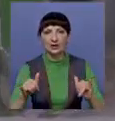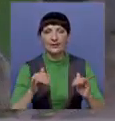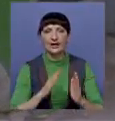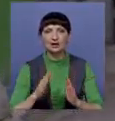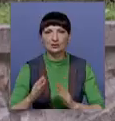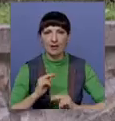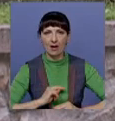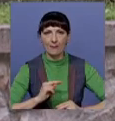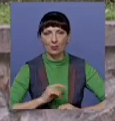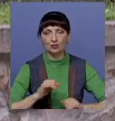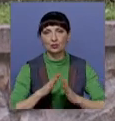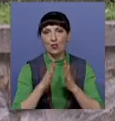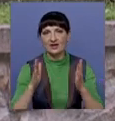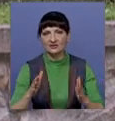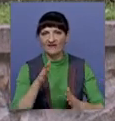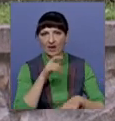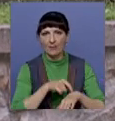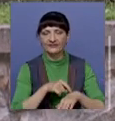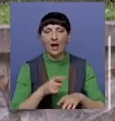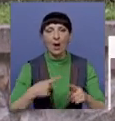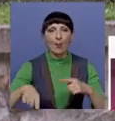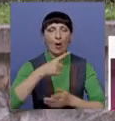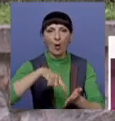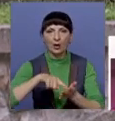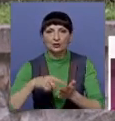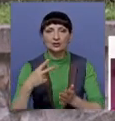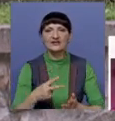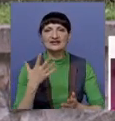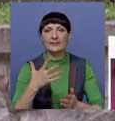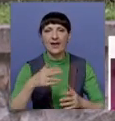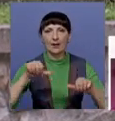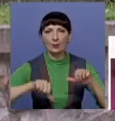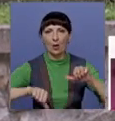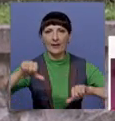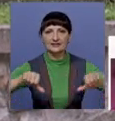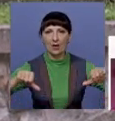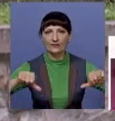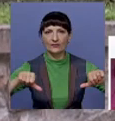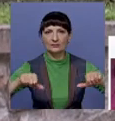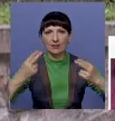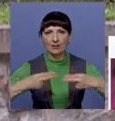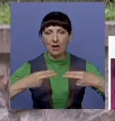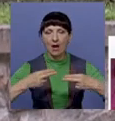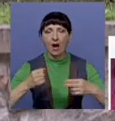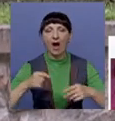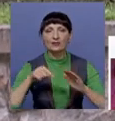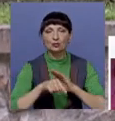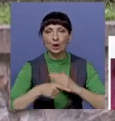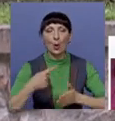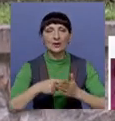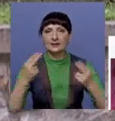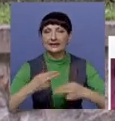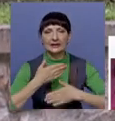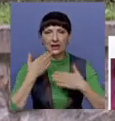режима работы. По периметру города действует 25 блокпостов, еще не снято, а внутри города все посты сняты. Поэтому